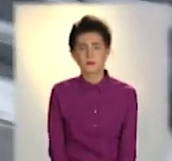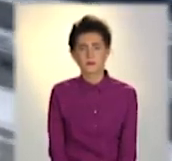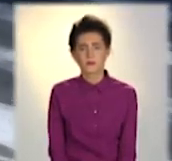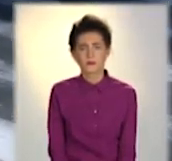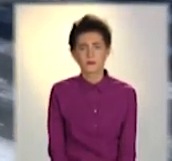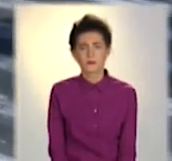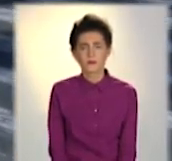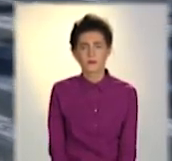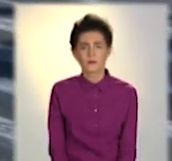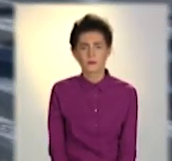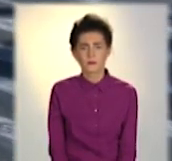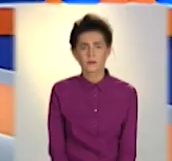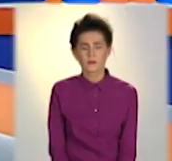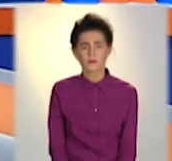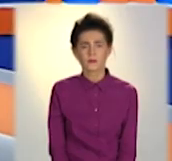телеканал «Донбас».